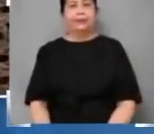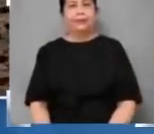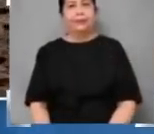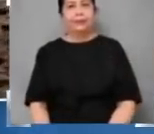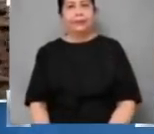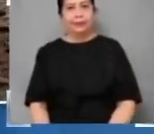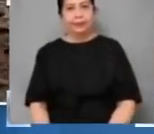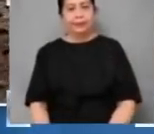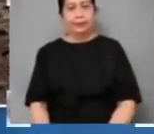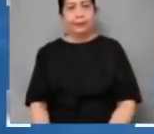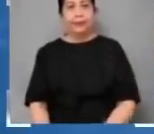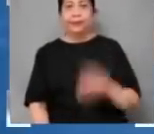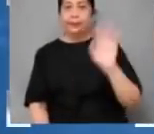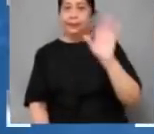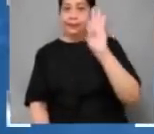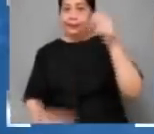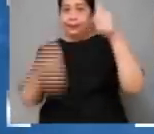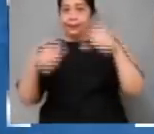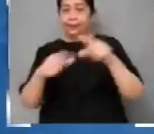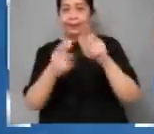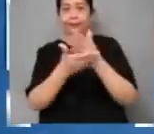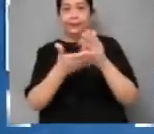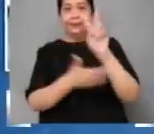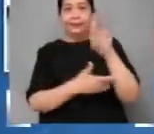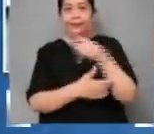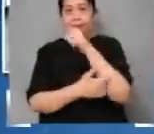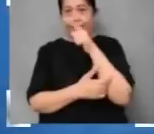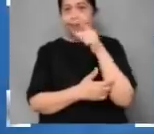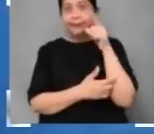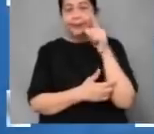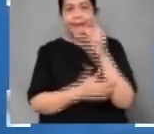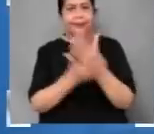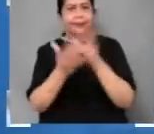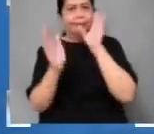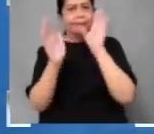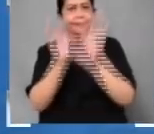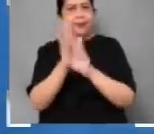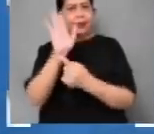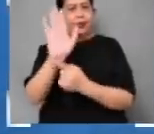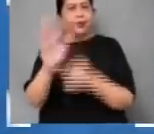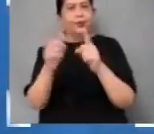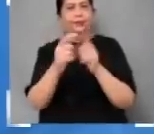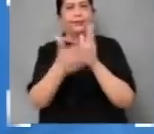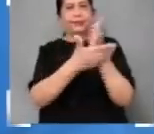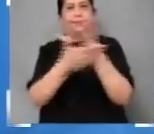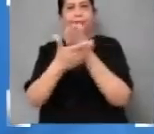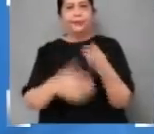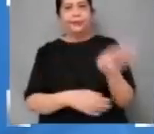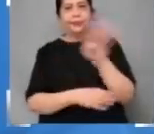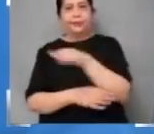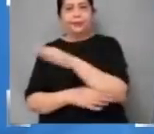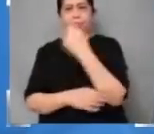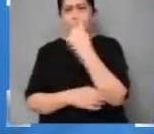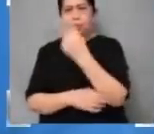Sa kanyang Facebook page, ibinahagi ni Vice President Lenny Robredo ang ilang larawan ng kanyang pagbabalik sa Bohol para raw makita ang